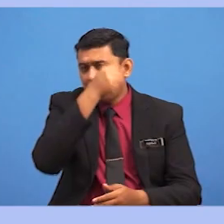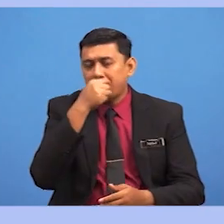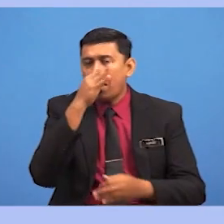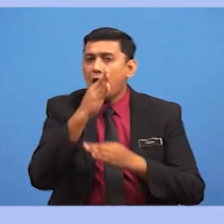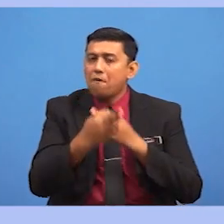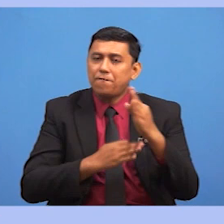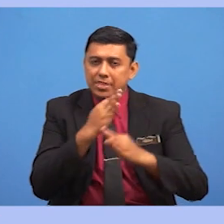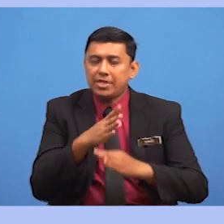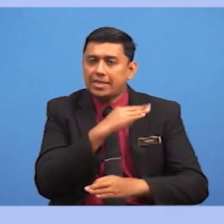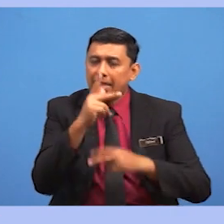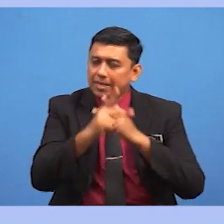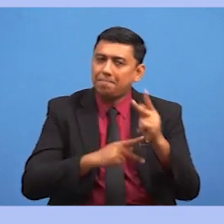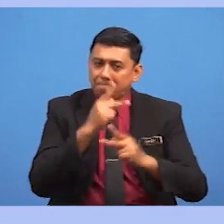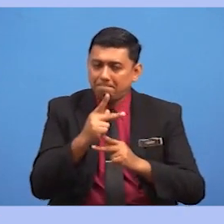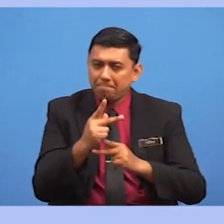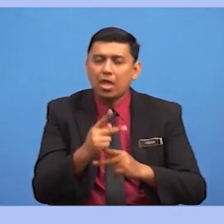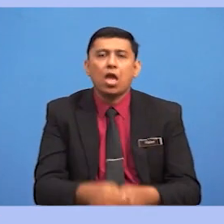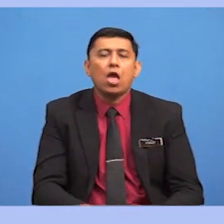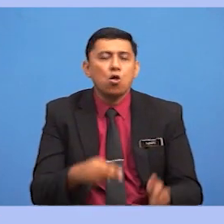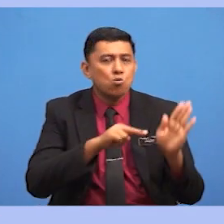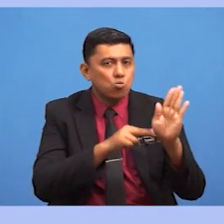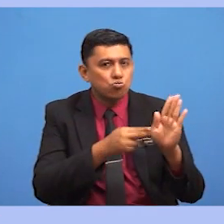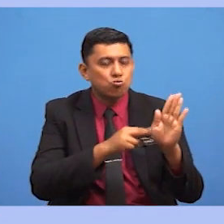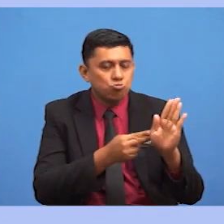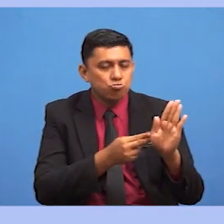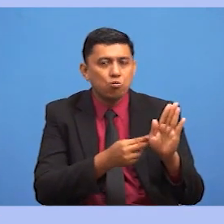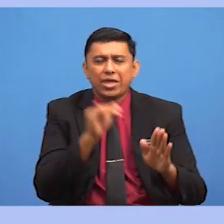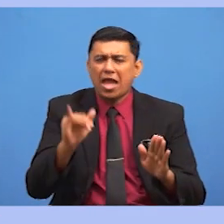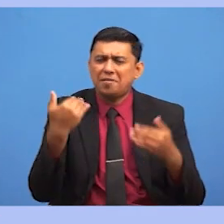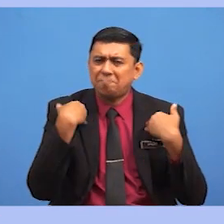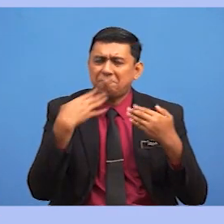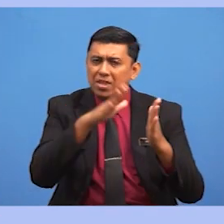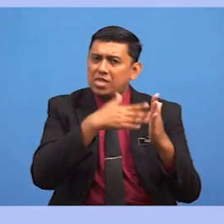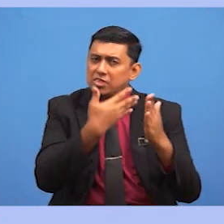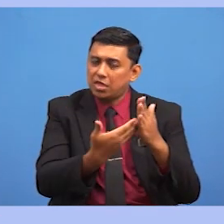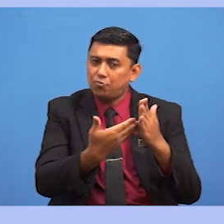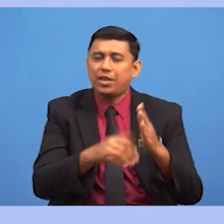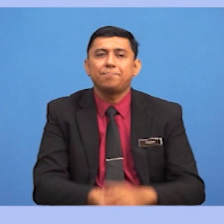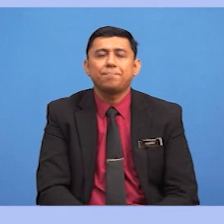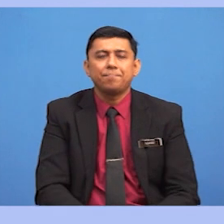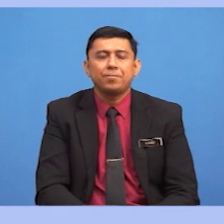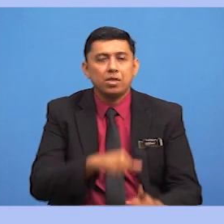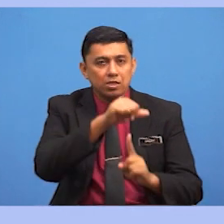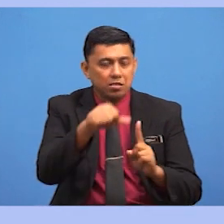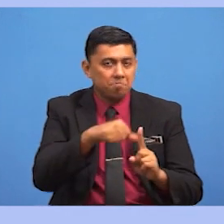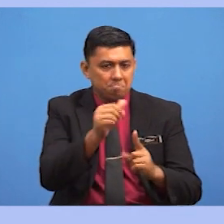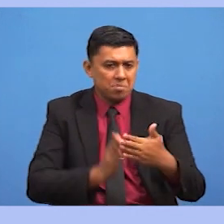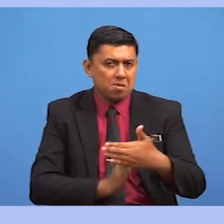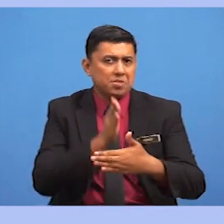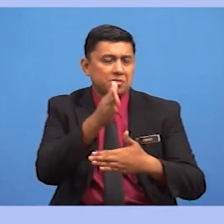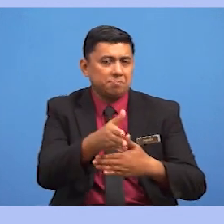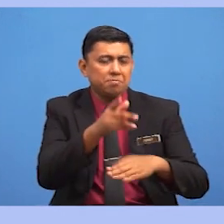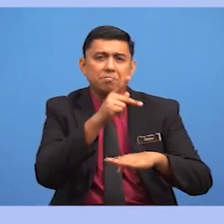kimia bagi unsur-unsur yang terdapat dalam jadual berkala unsur moden ini. Apabila merentasi